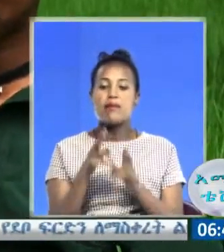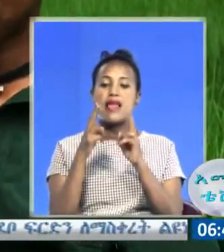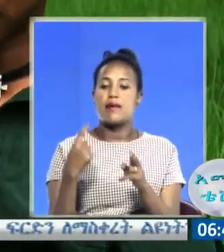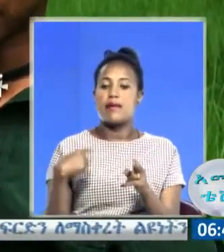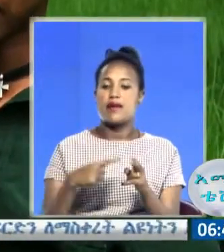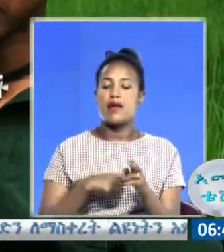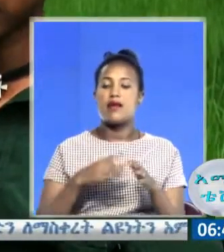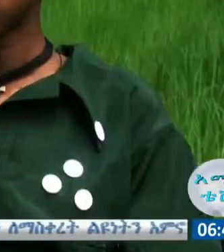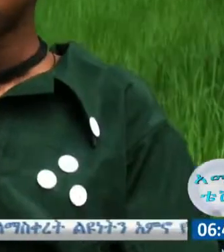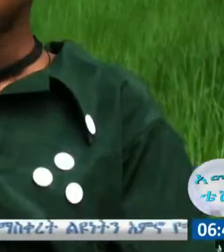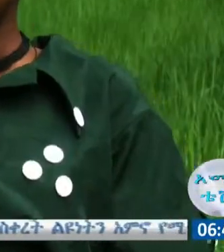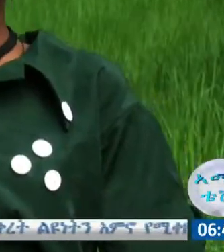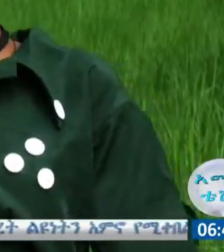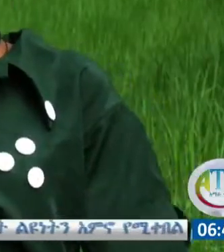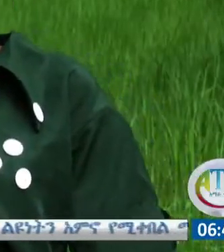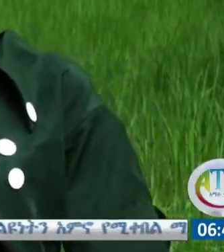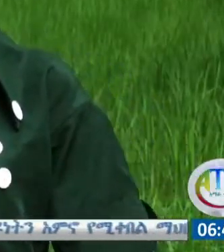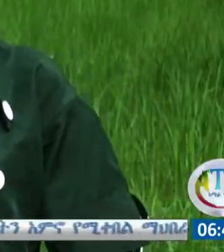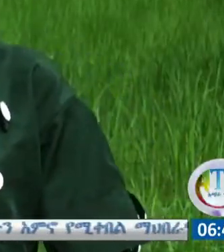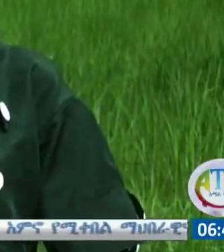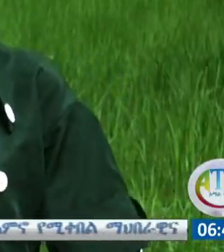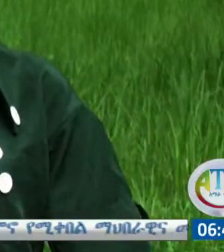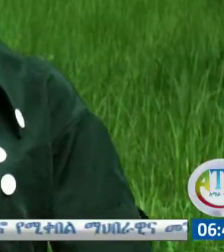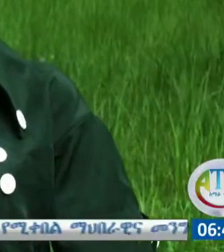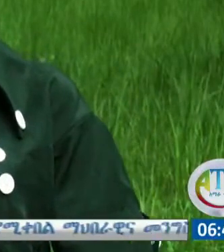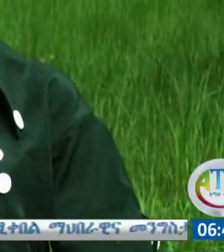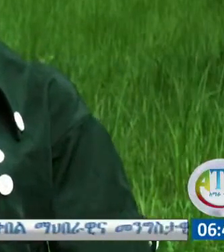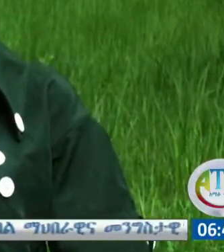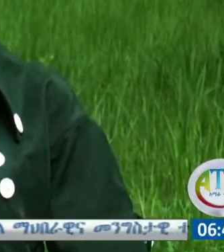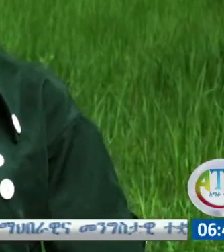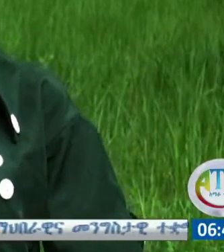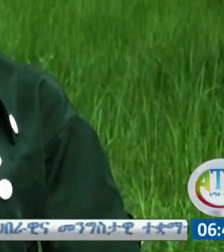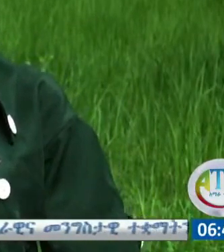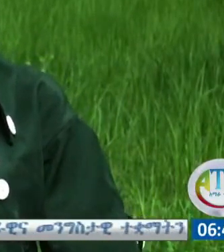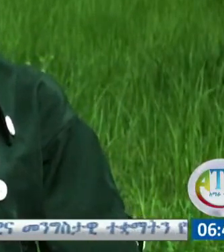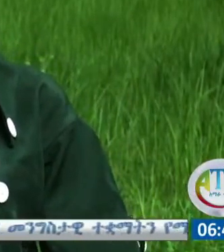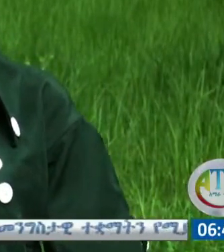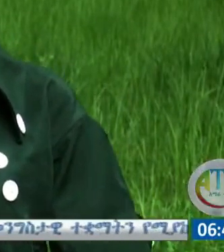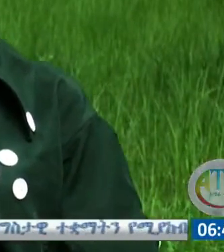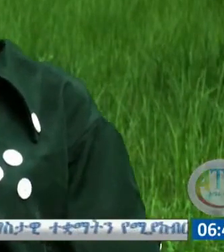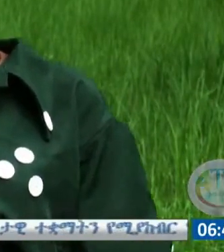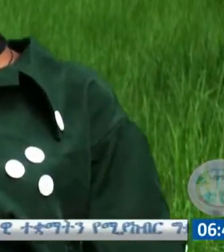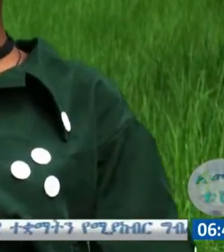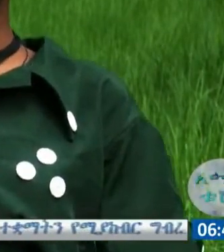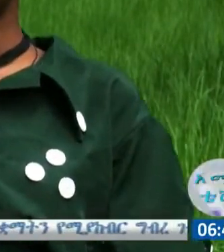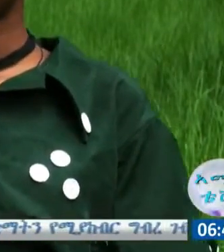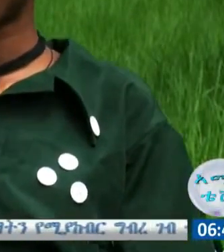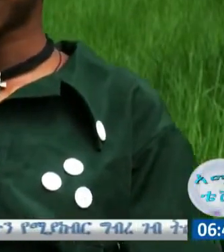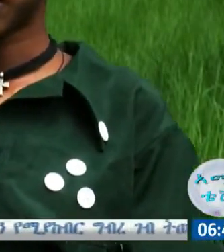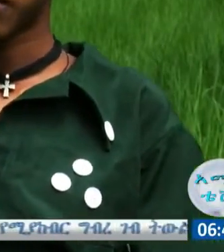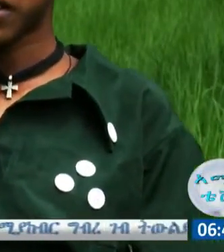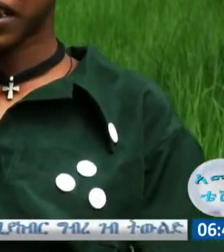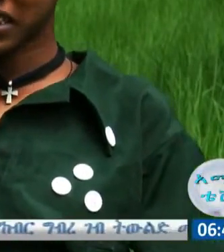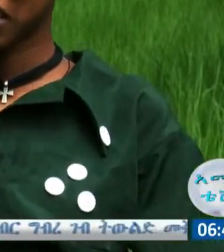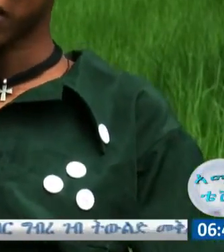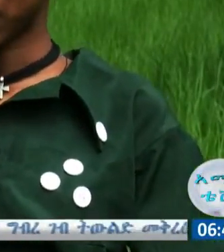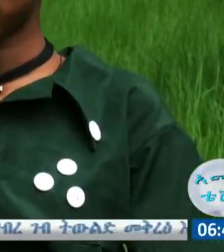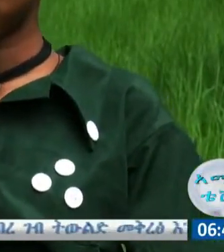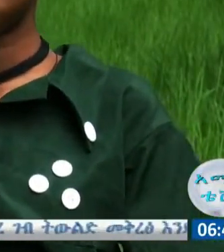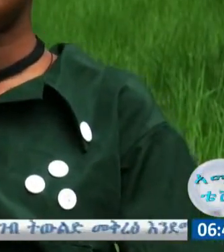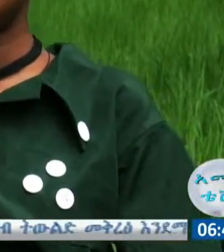ብናከብርኛ ደስ ይለናል። ነገር ግን ለአንድ ቀን ደስታ ብለን የሰውን ህይወት ማጨለም የለብንም እና ስለዚህ ይህ ቫይረስ እስከሚያልፍ